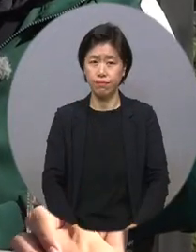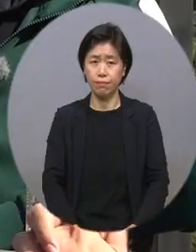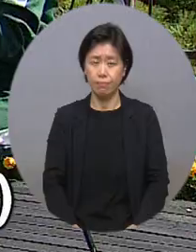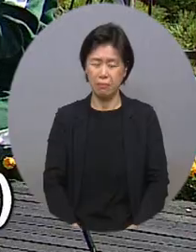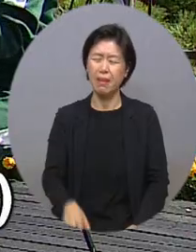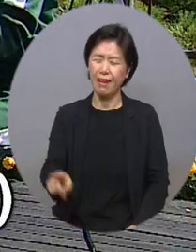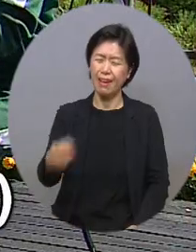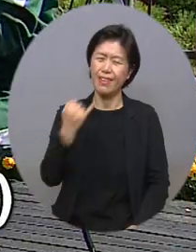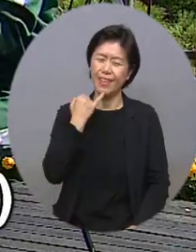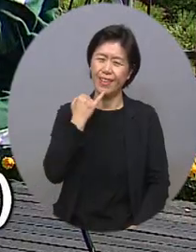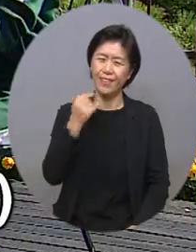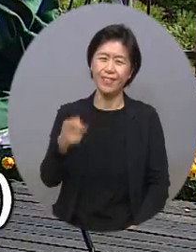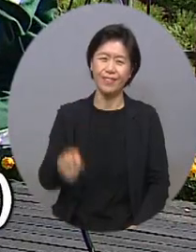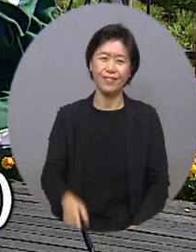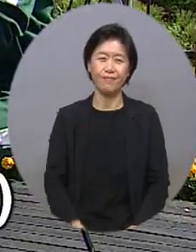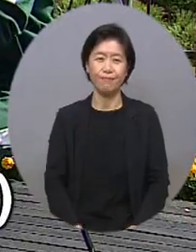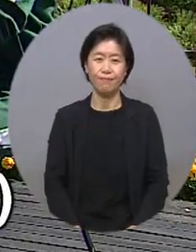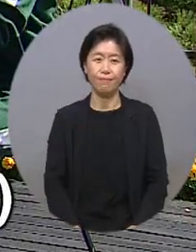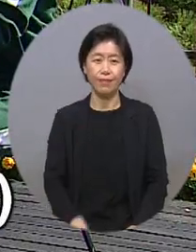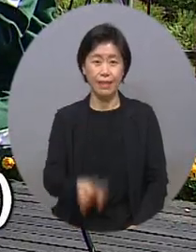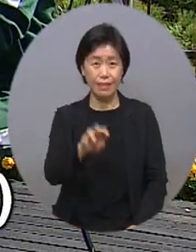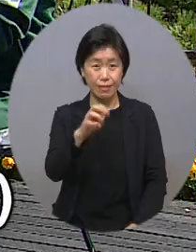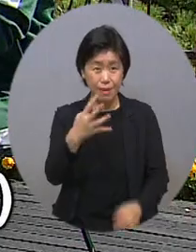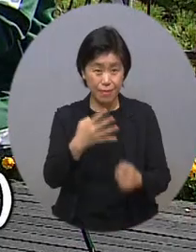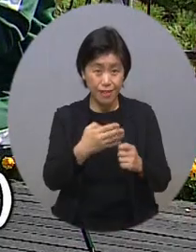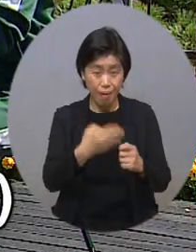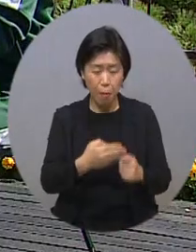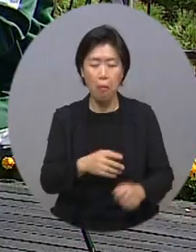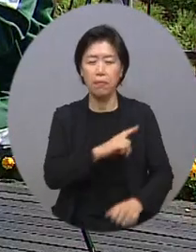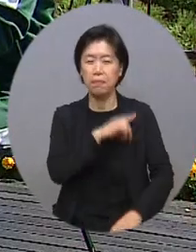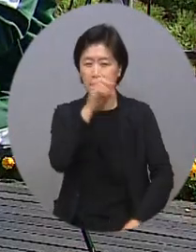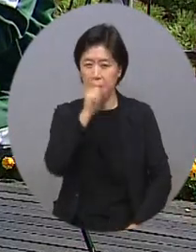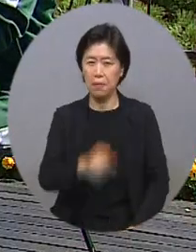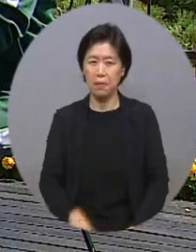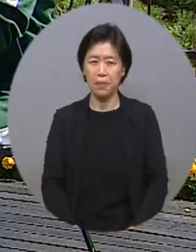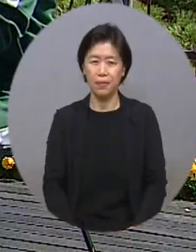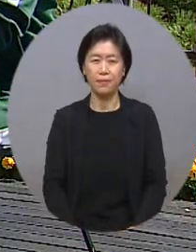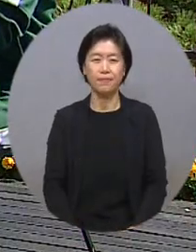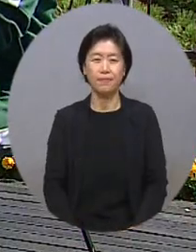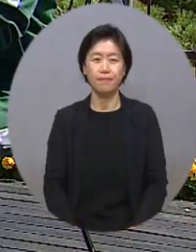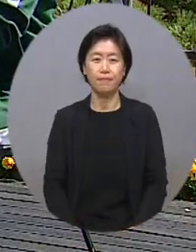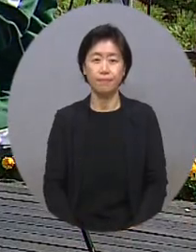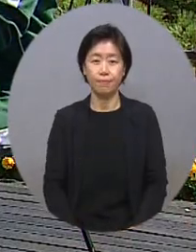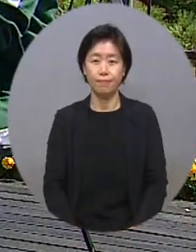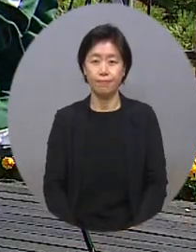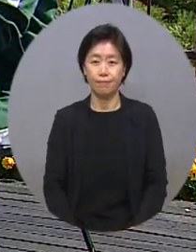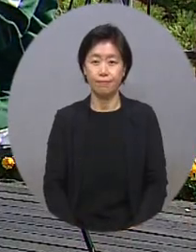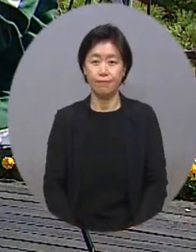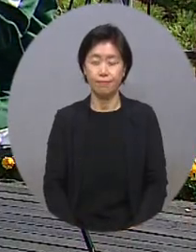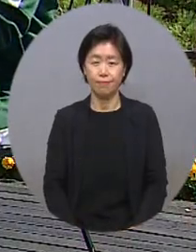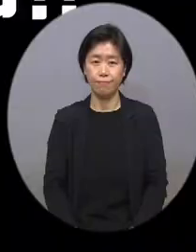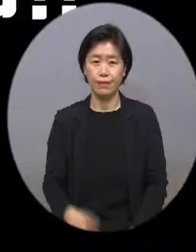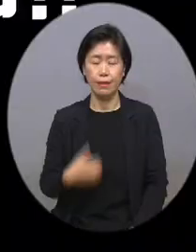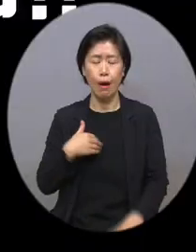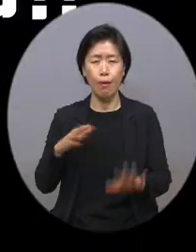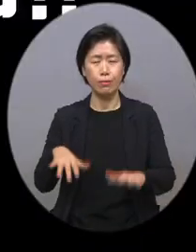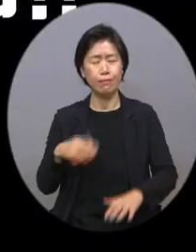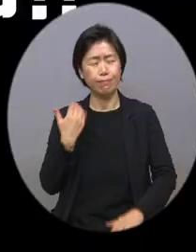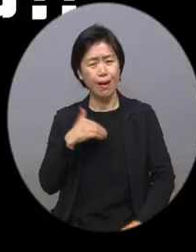좋을 때죠. 가장 좋을 때. 네, 34번째 가장 좋을 때죠. 사자가 들어가네요. 가장 재물이 되기 좋은 사람 아니에요?